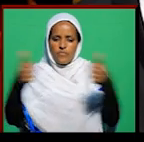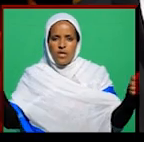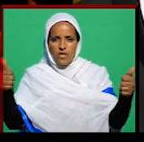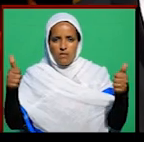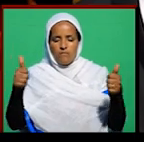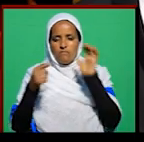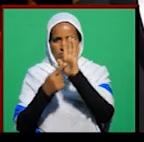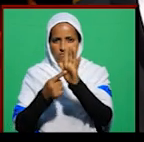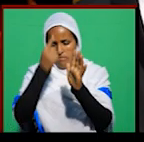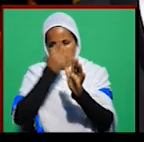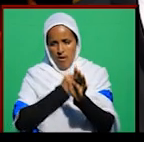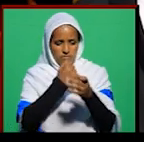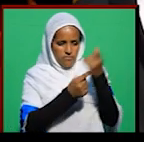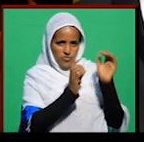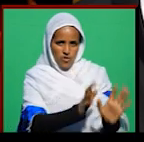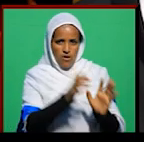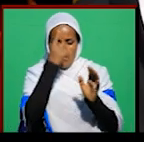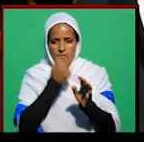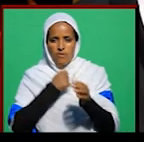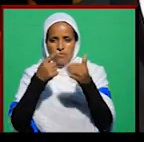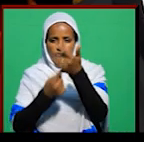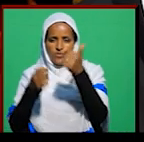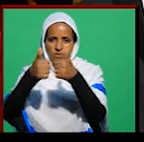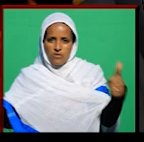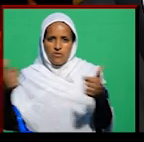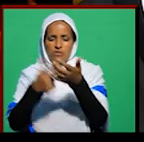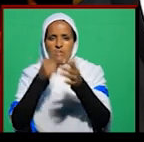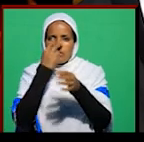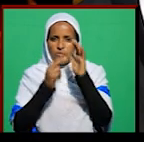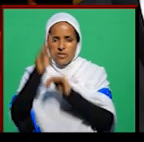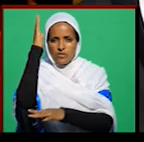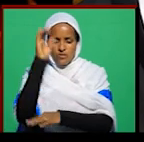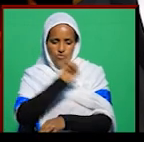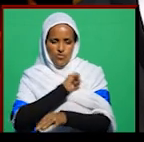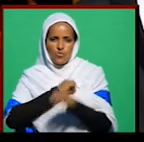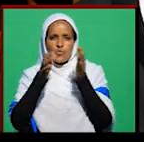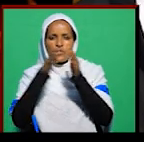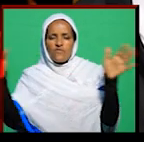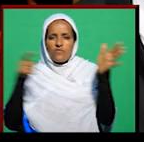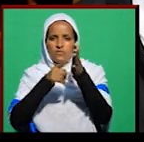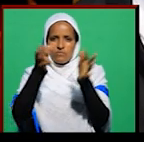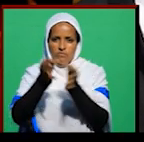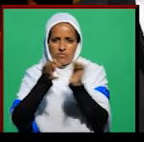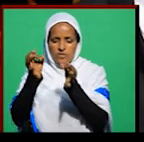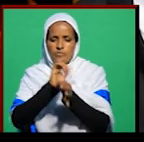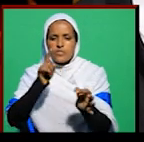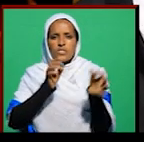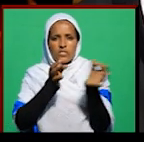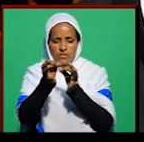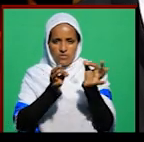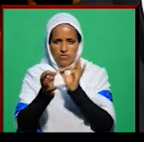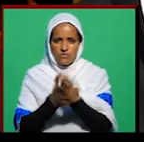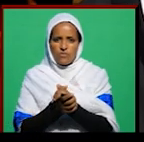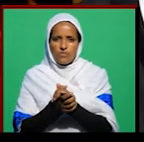ሲወርድ ሲዋረድ በምሳሌ ሲነገርለት ቆይቶ በተለይም ደግሞ ነቢየ እግዚአብሔር ሶሎሞን በስፋት ገልጾታል።